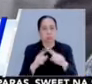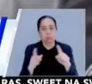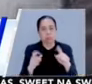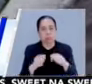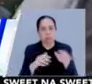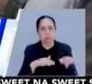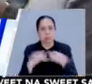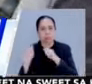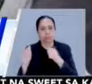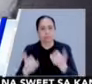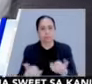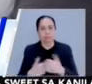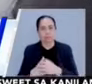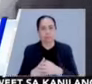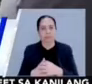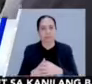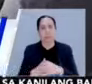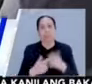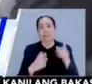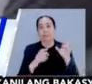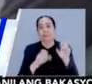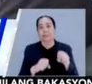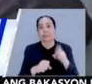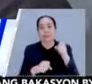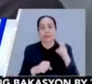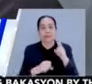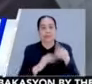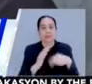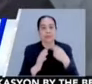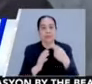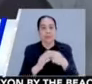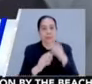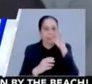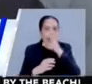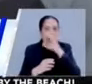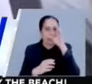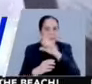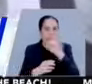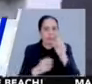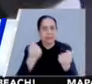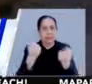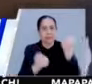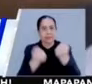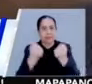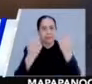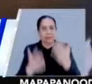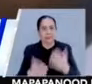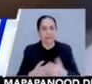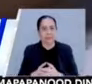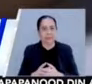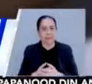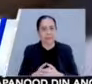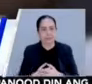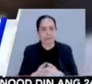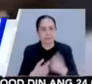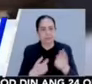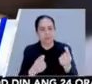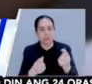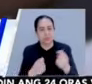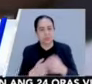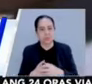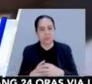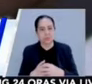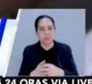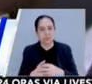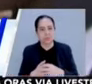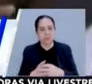na. Inabot naman ng kalahating oras ang paghahanap sa isang driver. Bibili pa ako ng pyesa, sir. Hindi na po ako